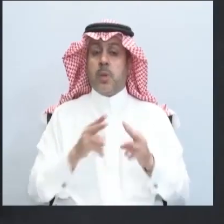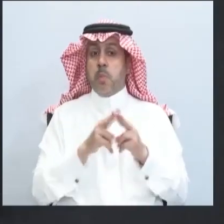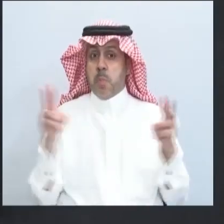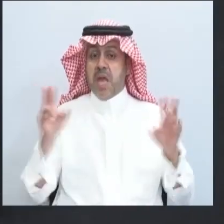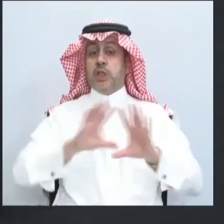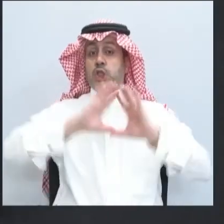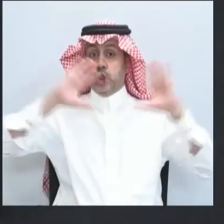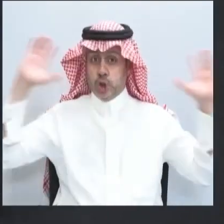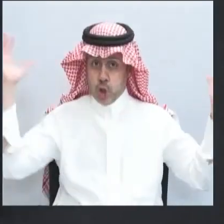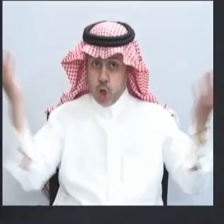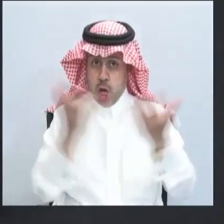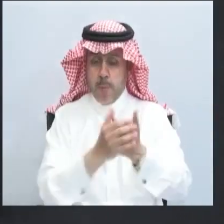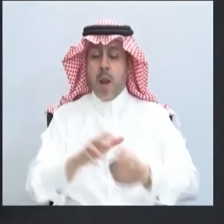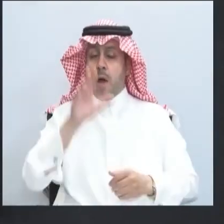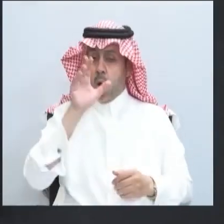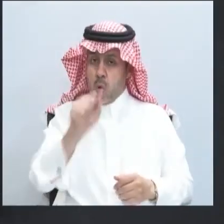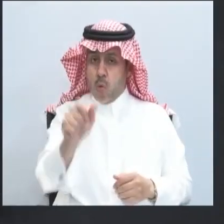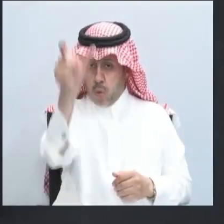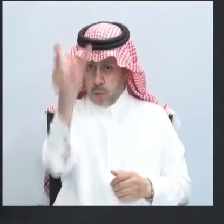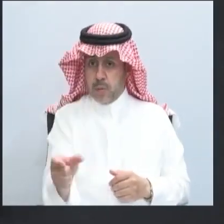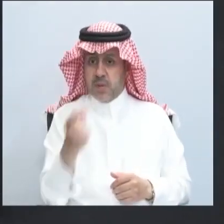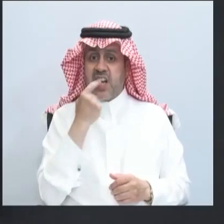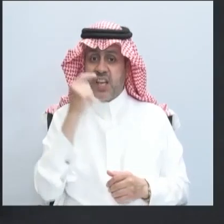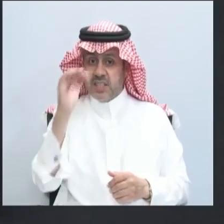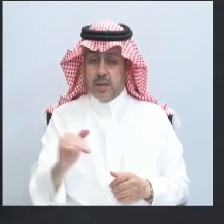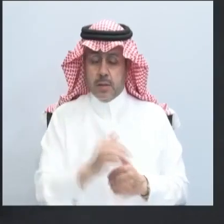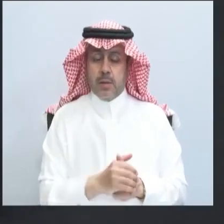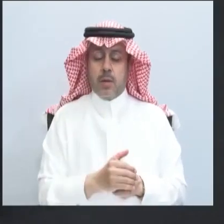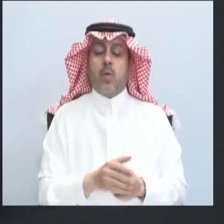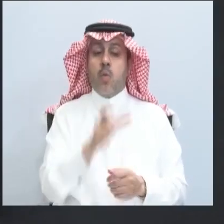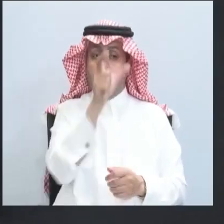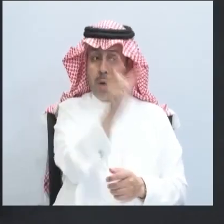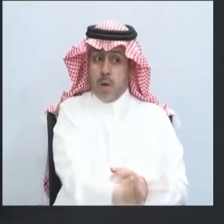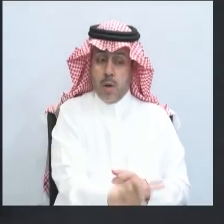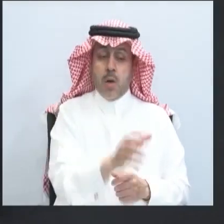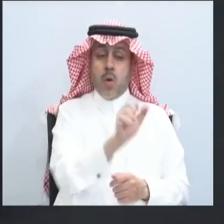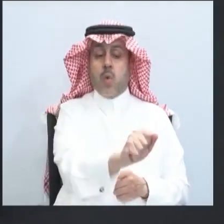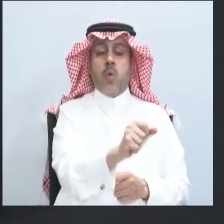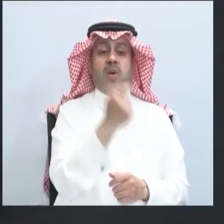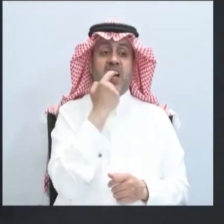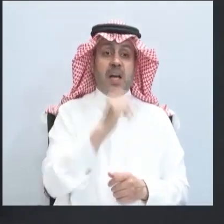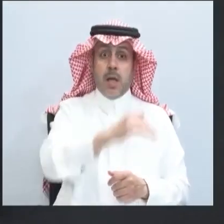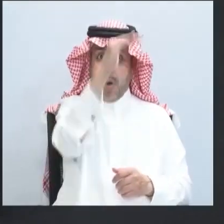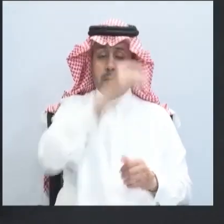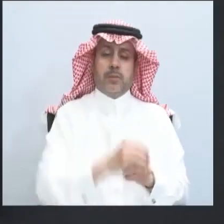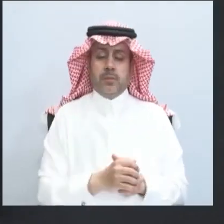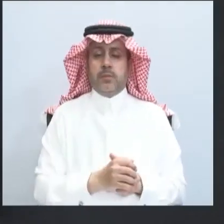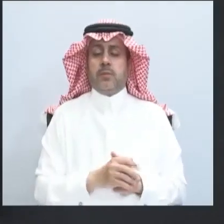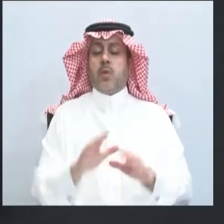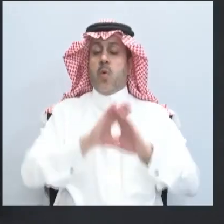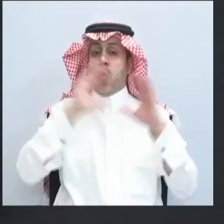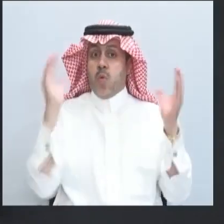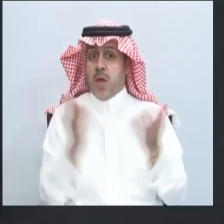شاملا لحقوق الصغار وقبلهم حقوق الكبار كل ذلك